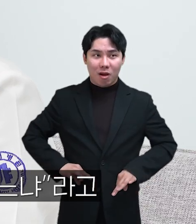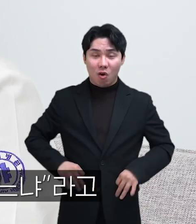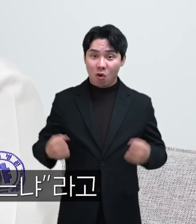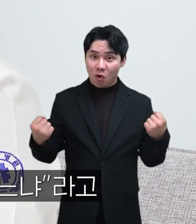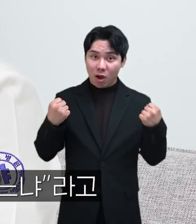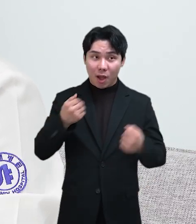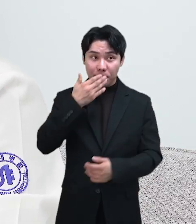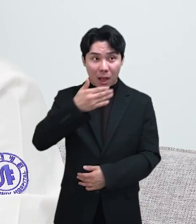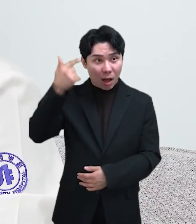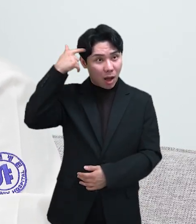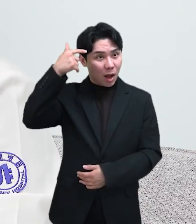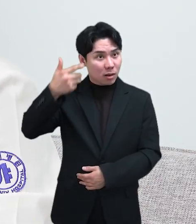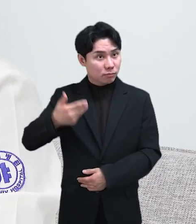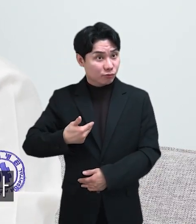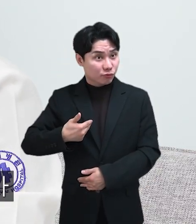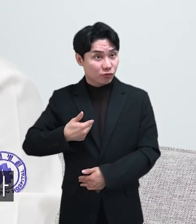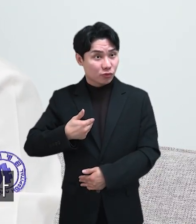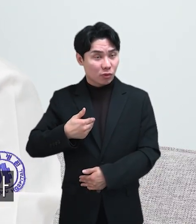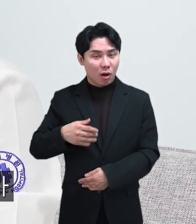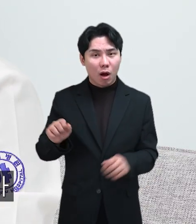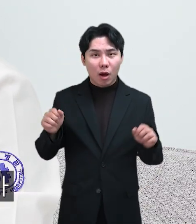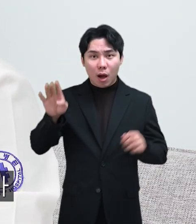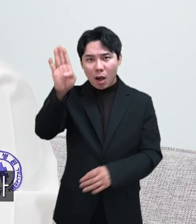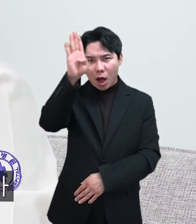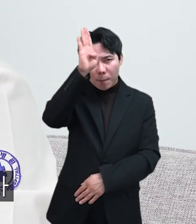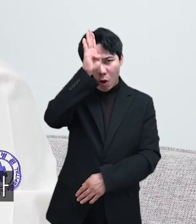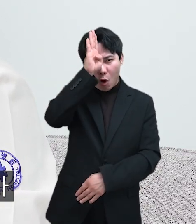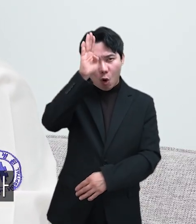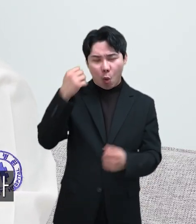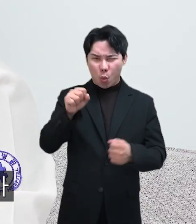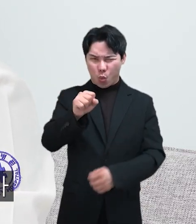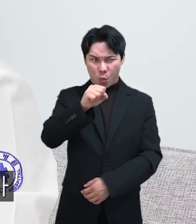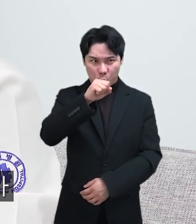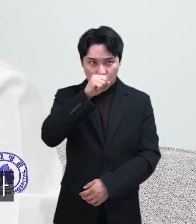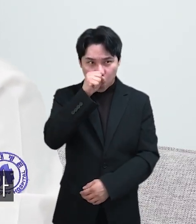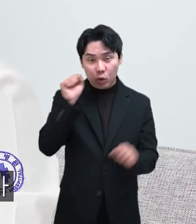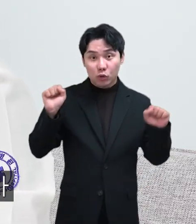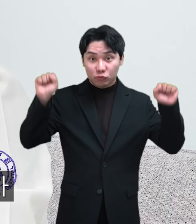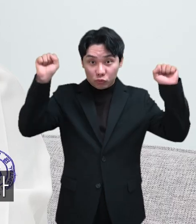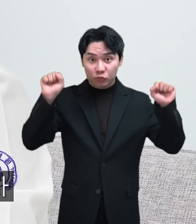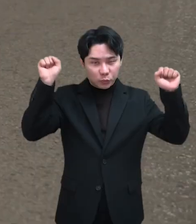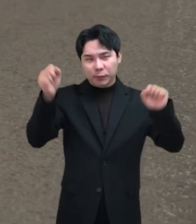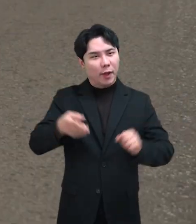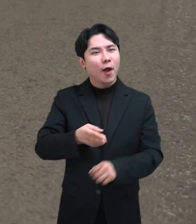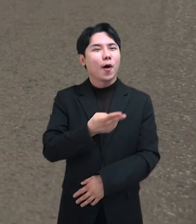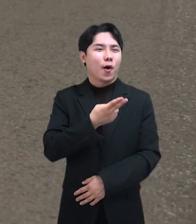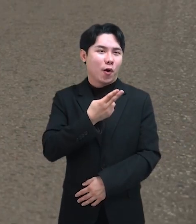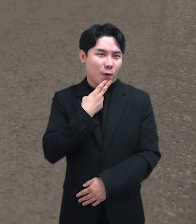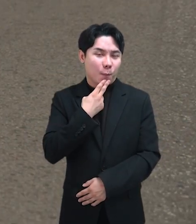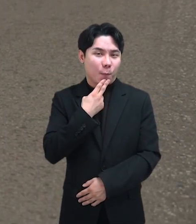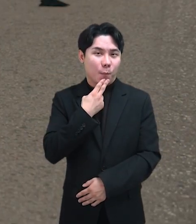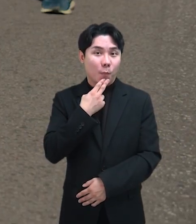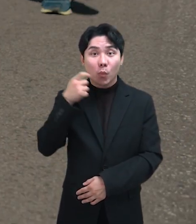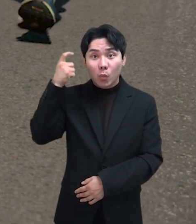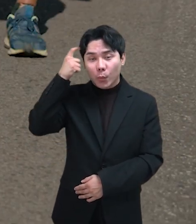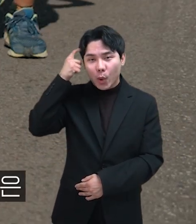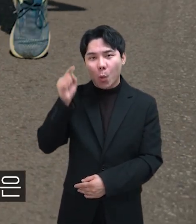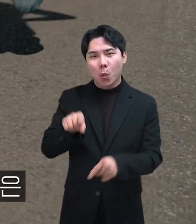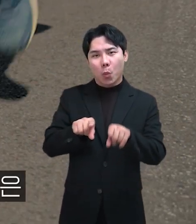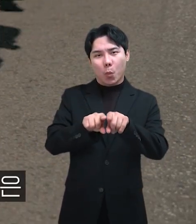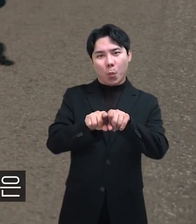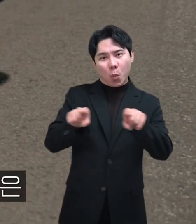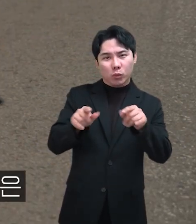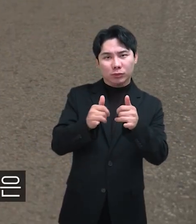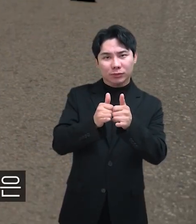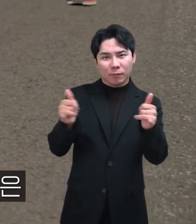것이 없느냐라고 물어보는데 신장병을 좋게 해주는 운동은 없습니다. 특히 마라톤 선수나